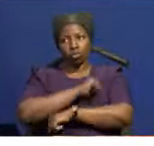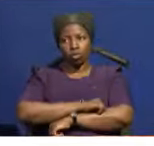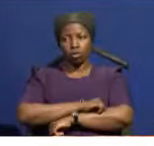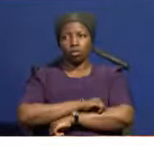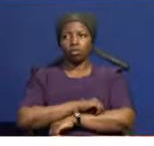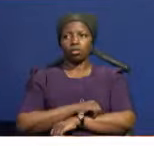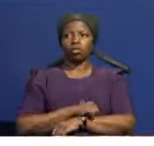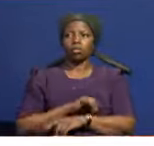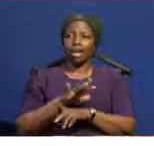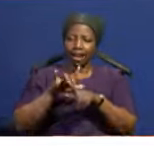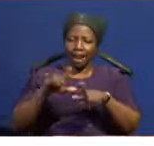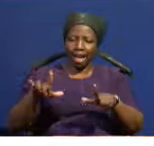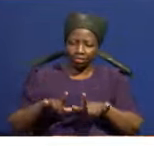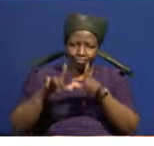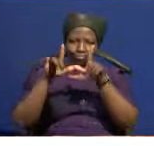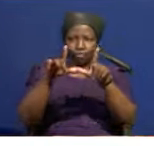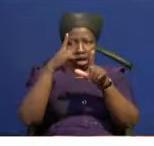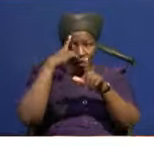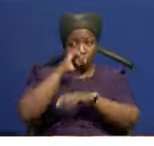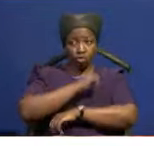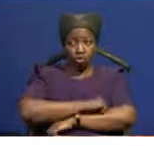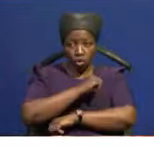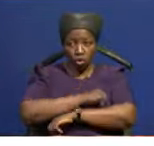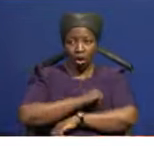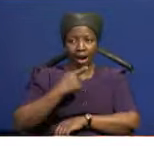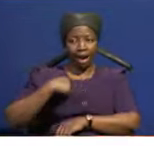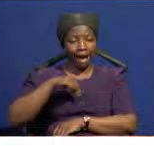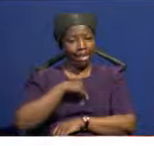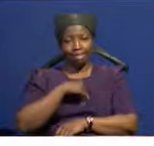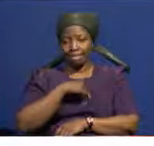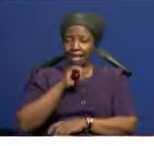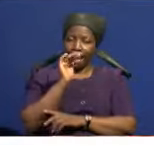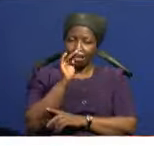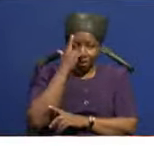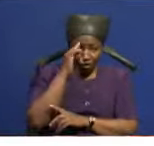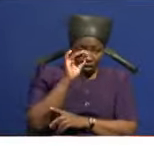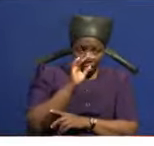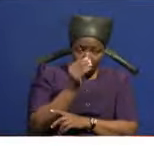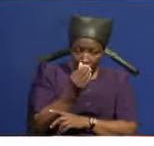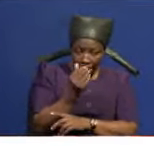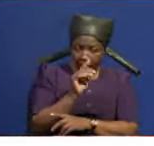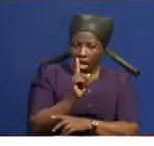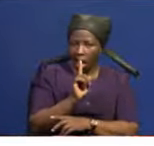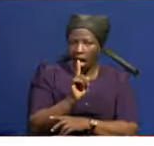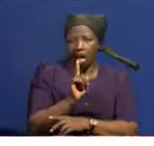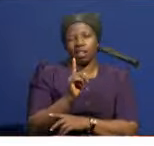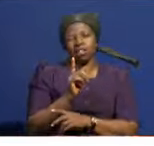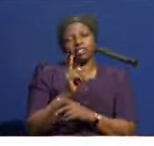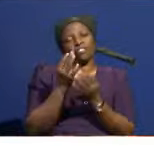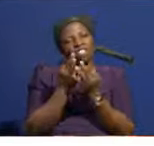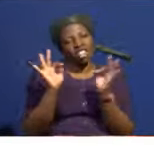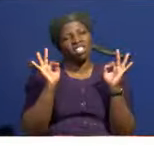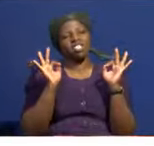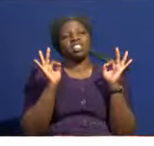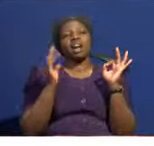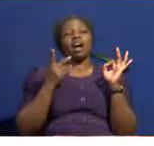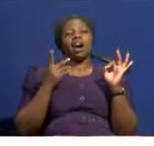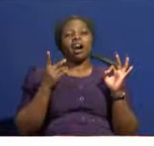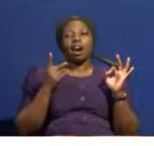schools, titling for schools. Haturidhishi, mtupatie hiyo, tutakubaliana vile